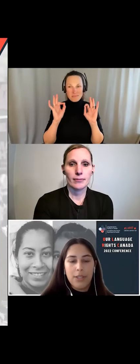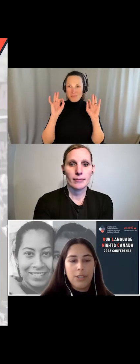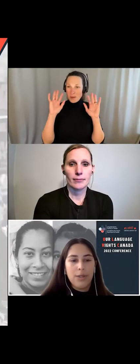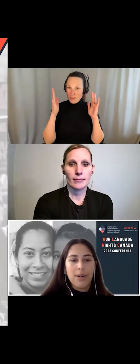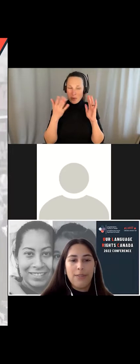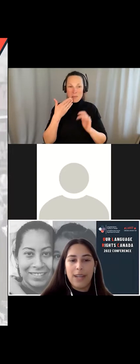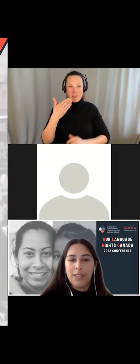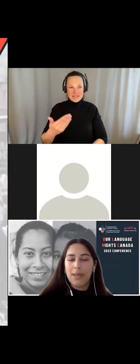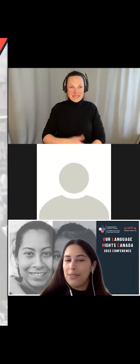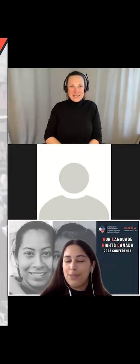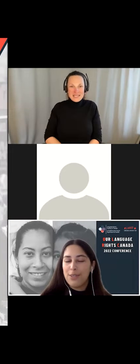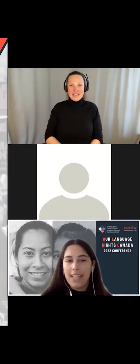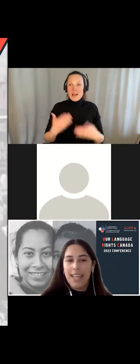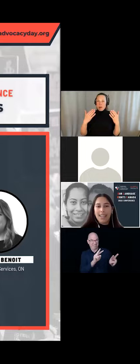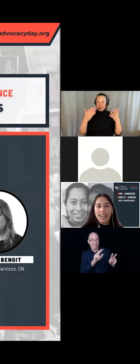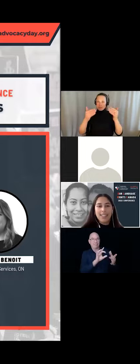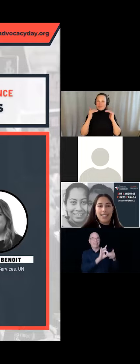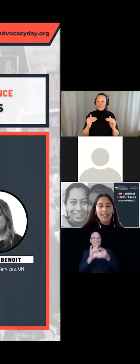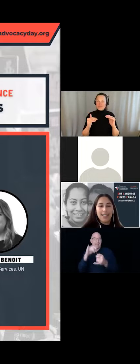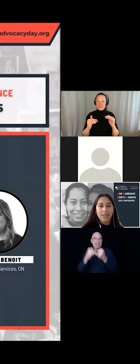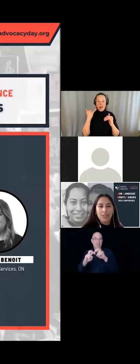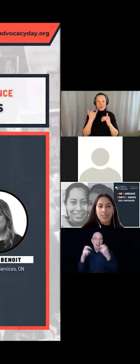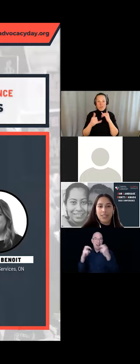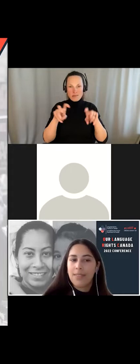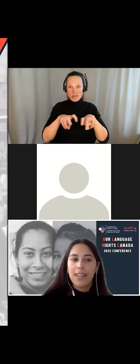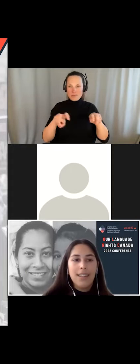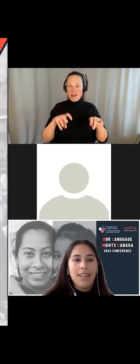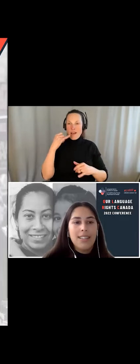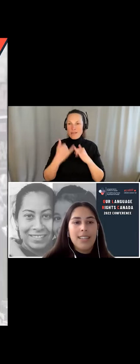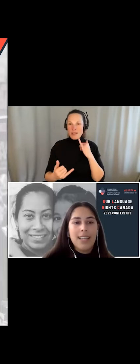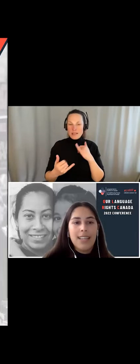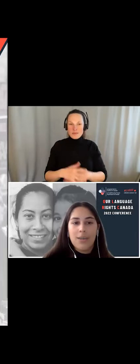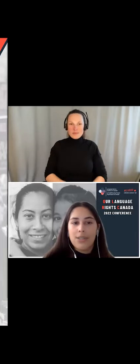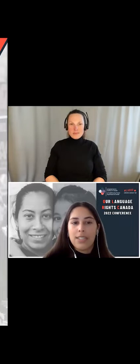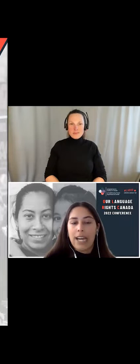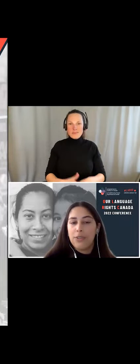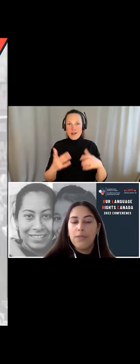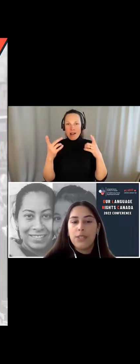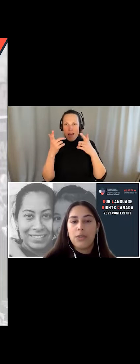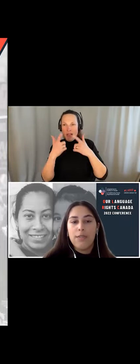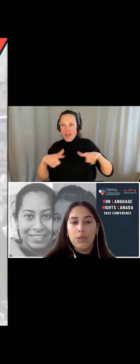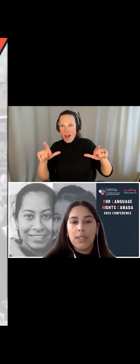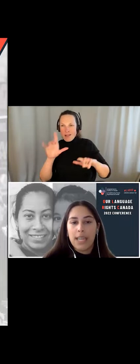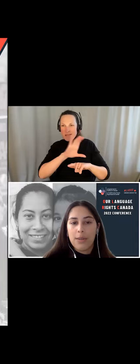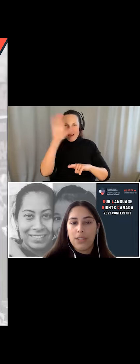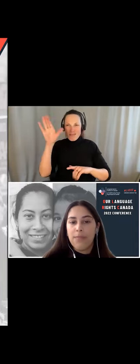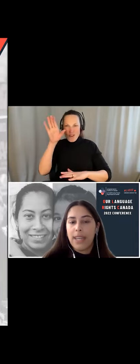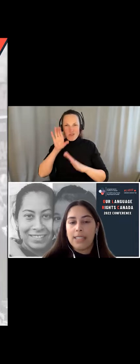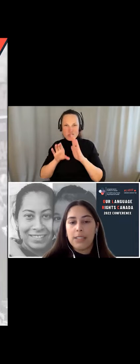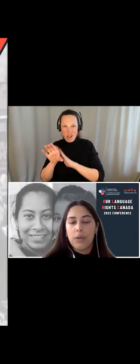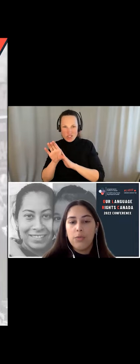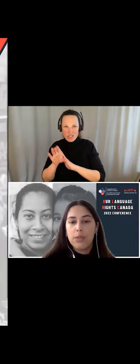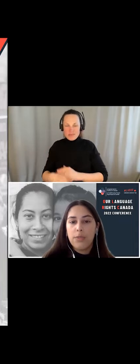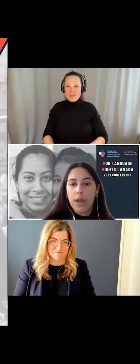Great, thank you. And with Bon, that note, bravo. Sur cette note, on va avancer à le dernier panel, les langages cachés